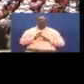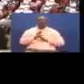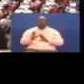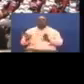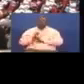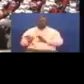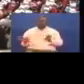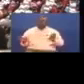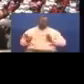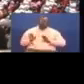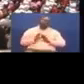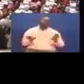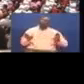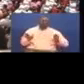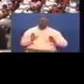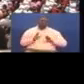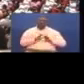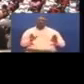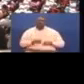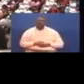Basi.